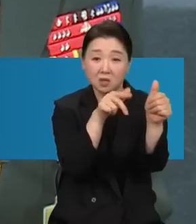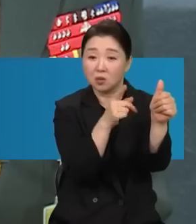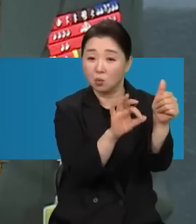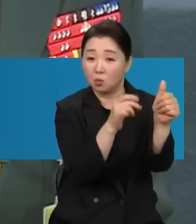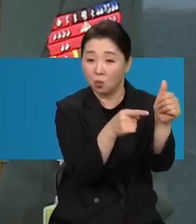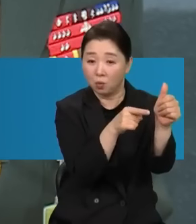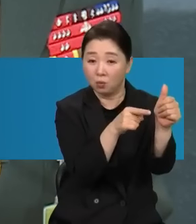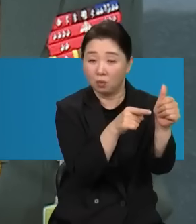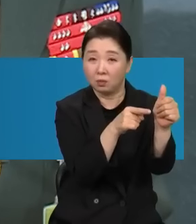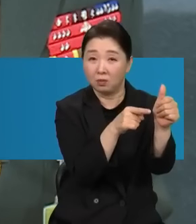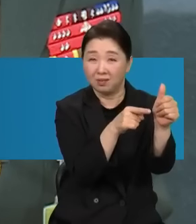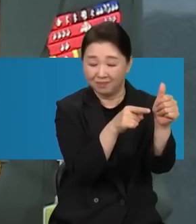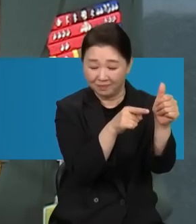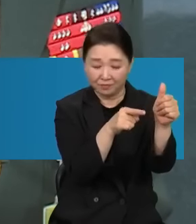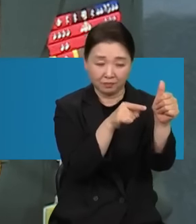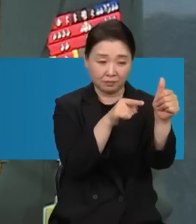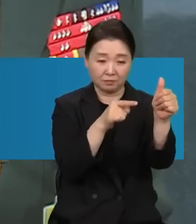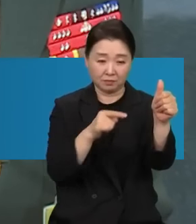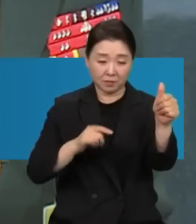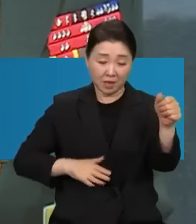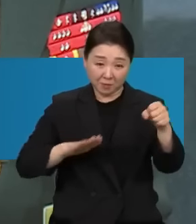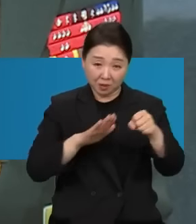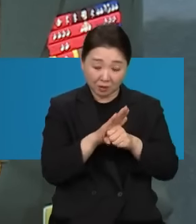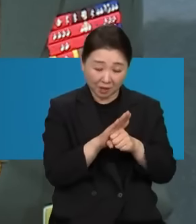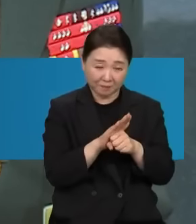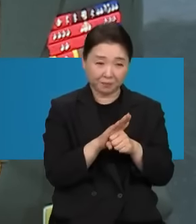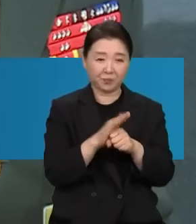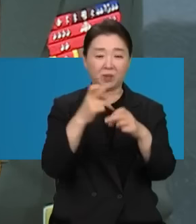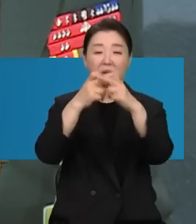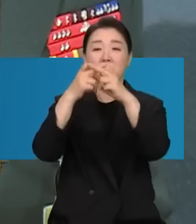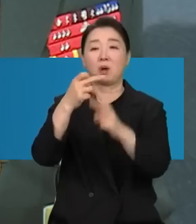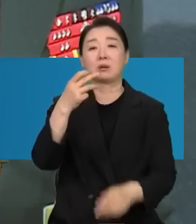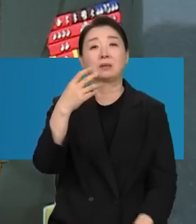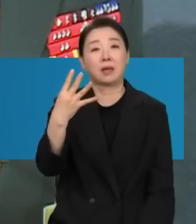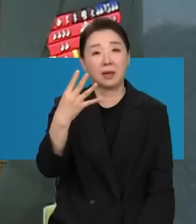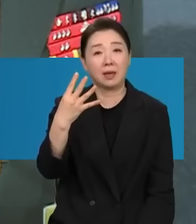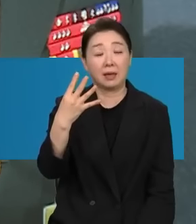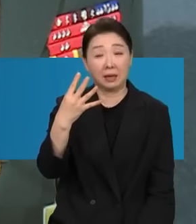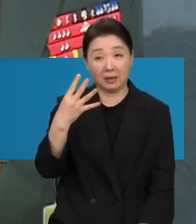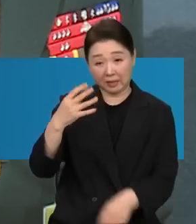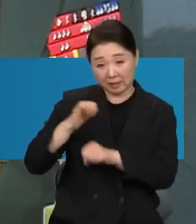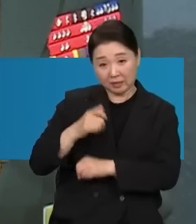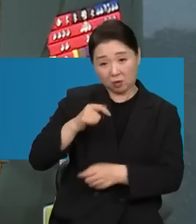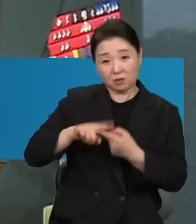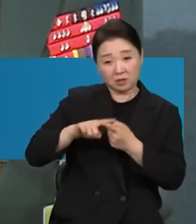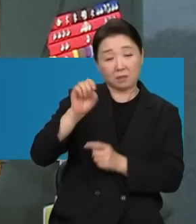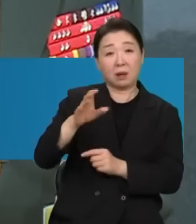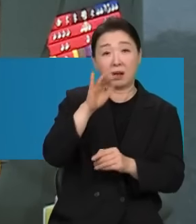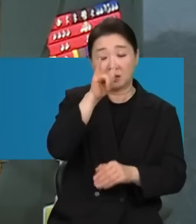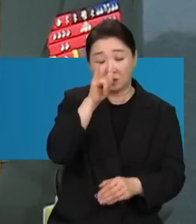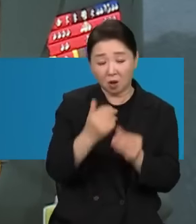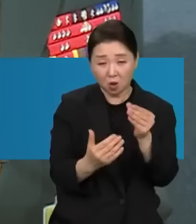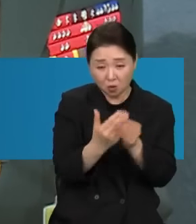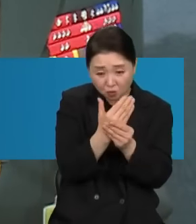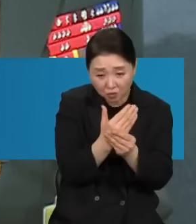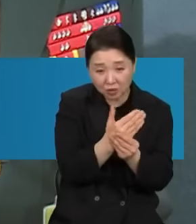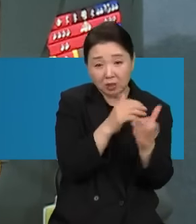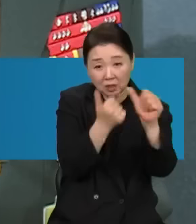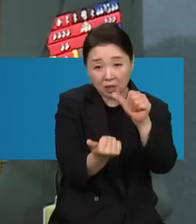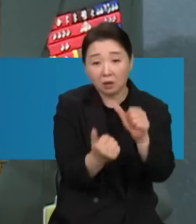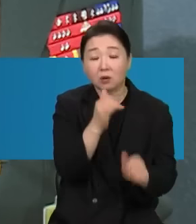이미 그때부터 해병대 사성 장군에 대해 언급하고 있었습니다. 순직 사건이 일어난 뒤 자신이